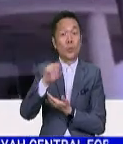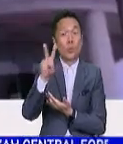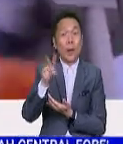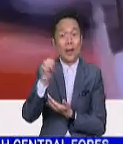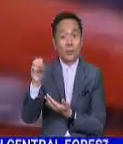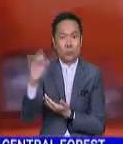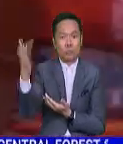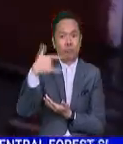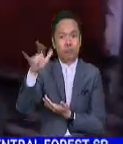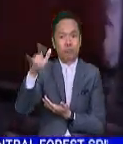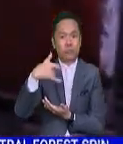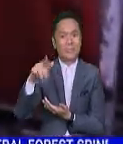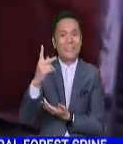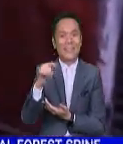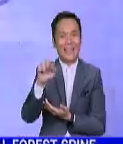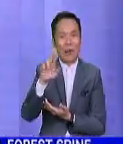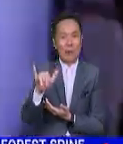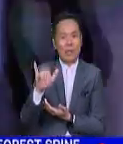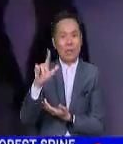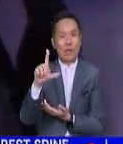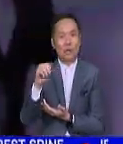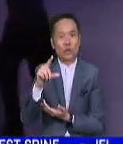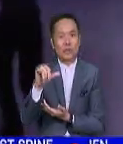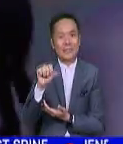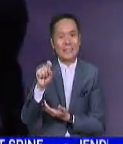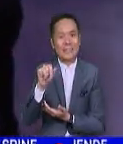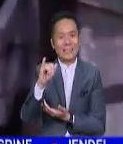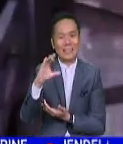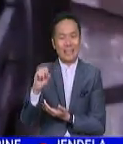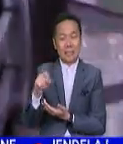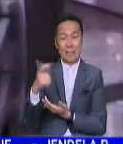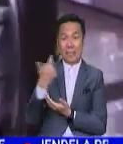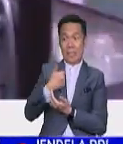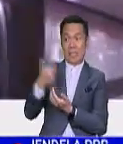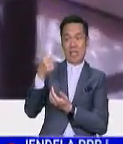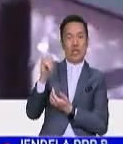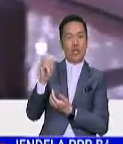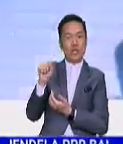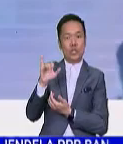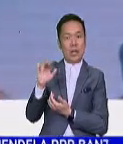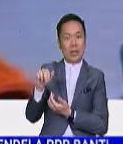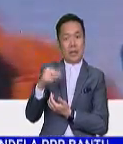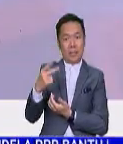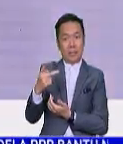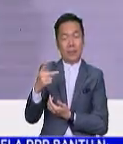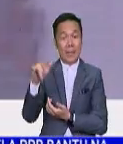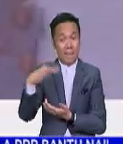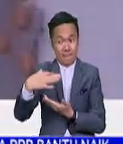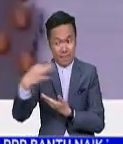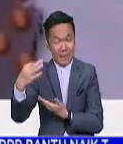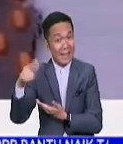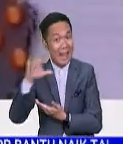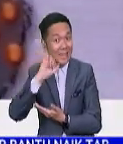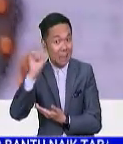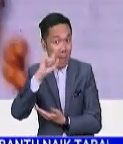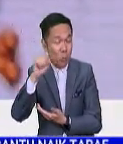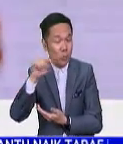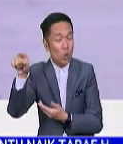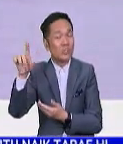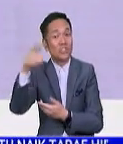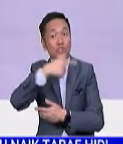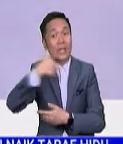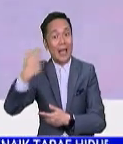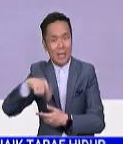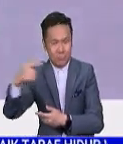berkenaan sementara itu pengerusi eksekutifnya Muhammad Yunus Muhammad Ishaq berkata pemilihan Sabah sebagai platform membawa masuk barang